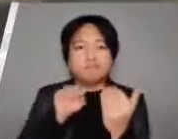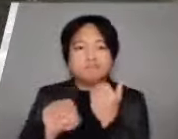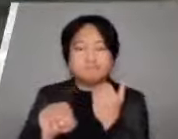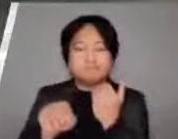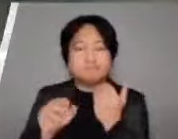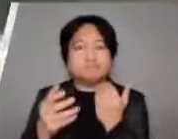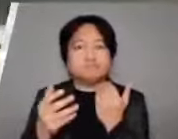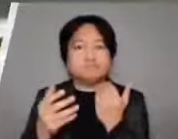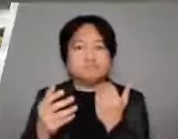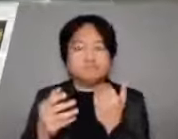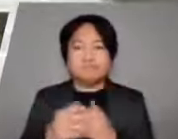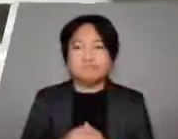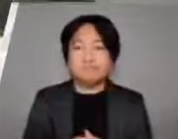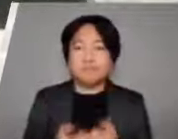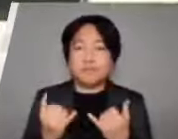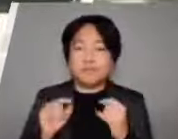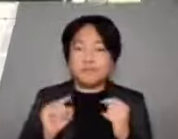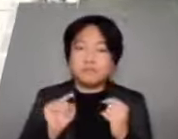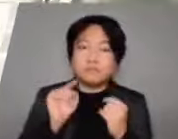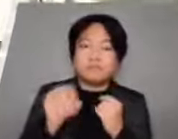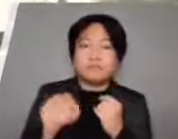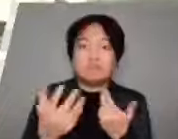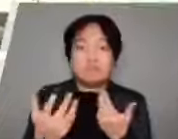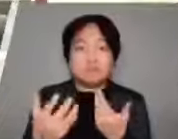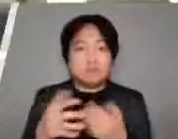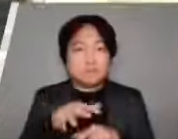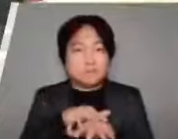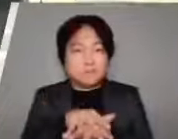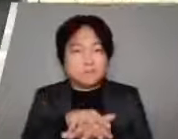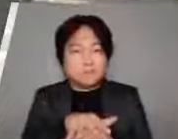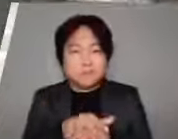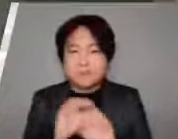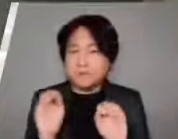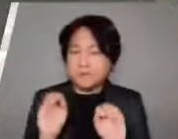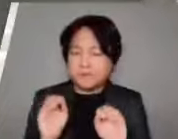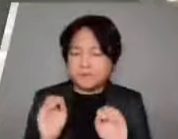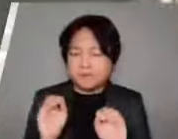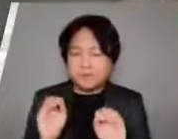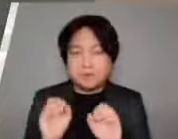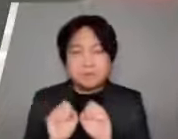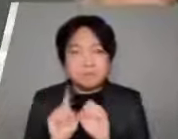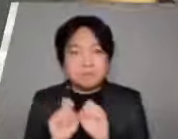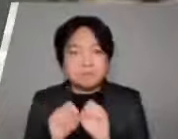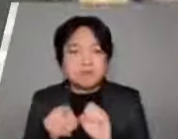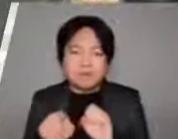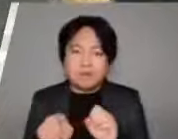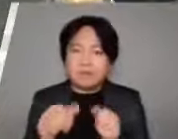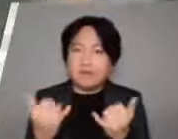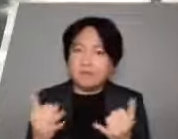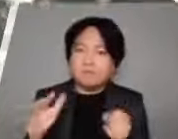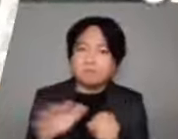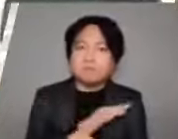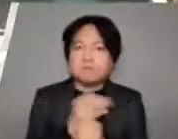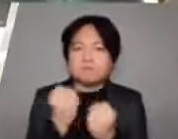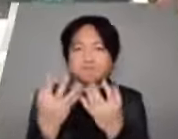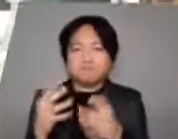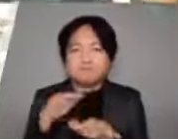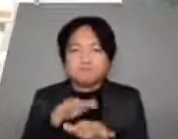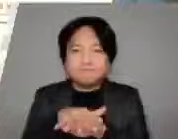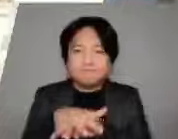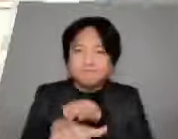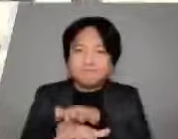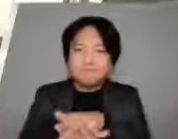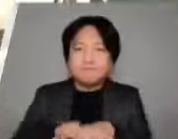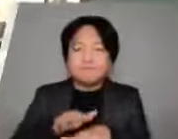ka nagkakaroon ng build-up, pero nakikita natin na makapal na ang bilang ng mga motorista na bumibiyahe dyan sa bahagi ng Commonwealth